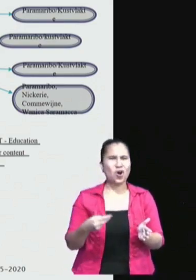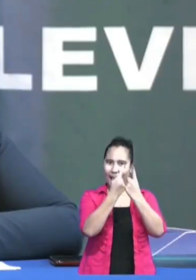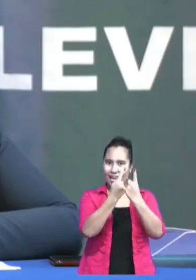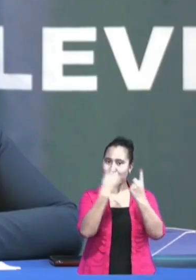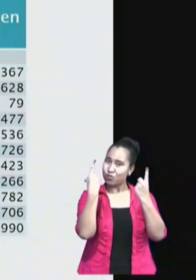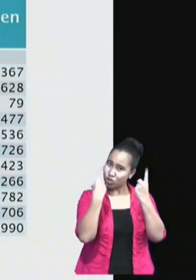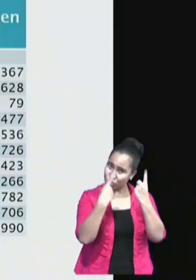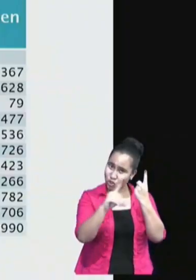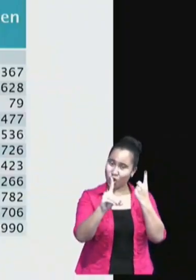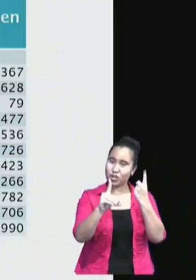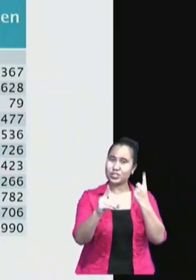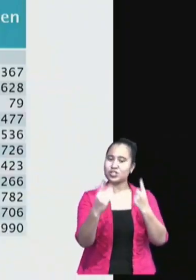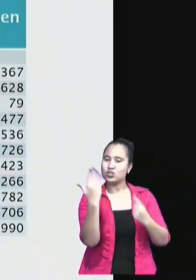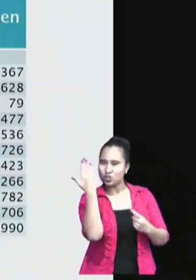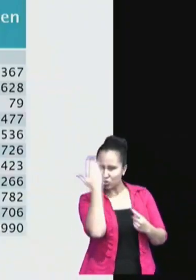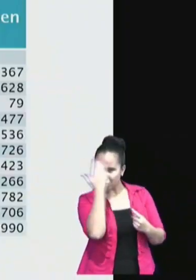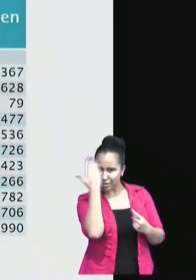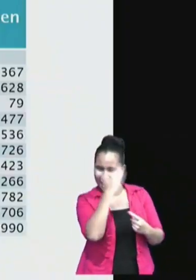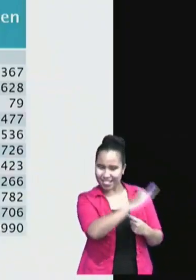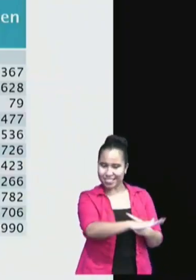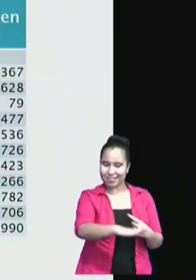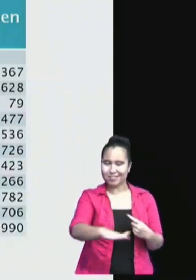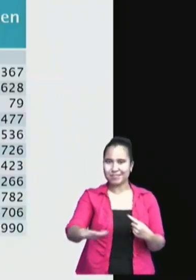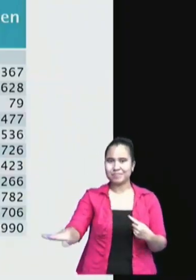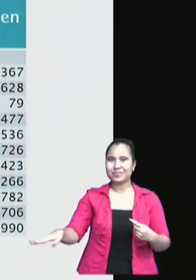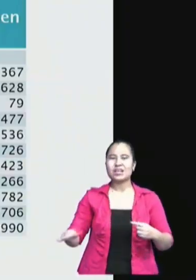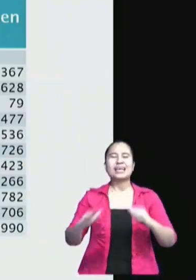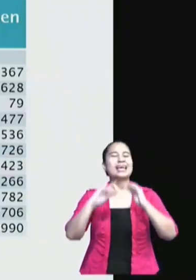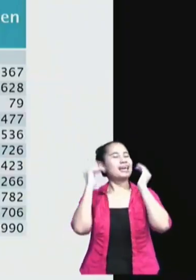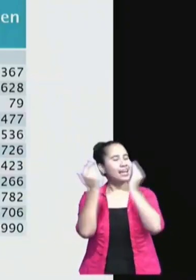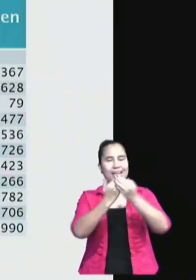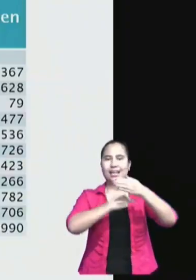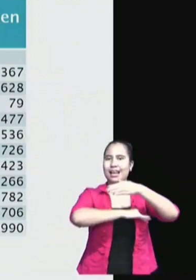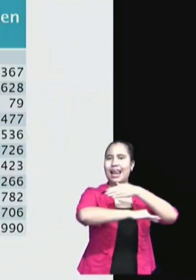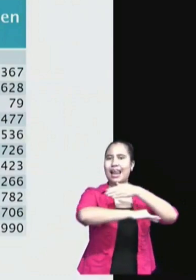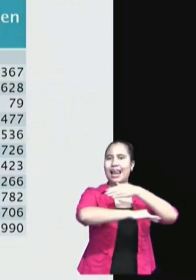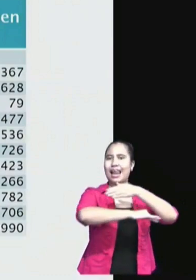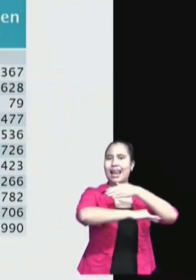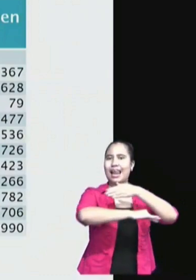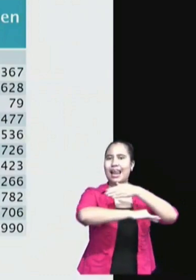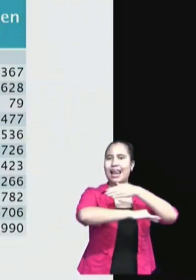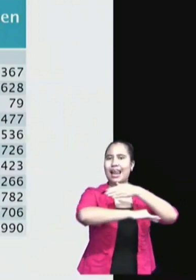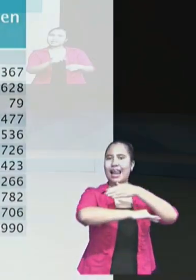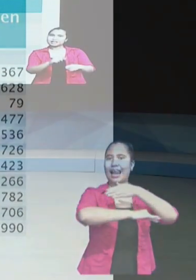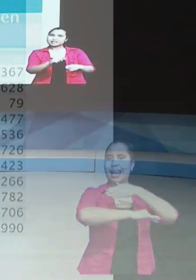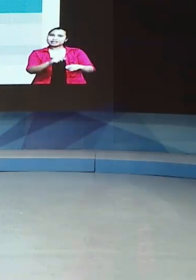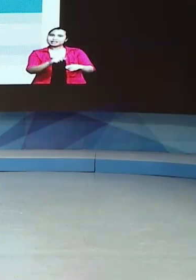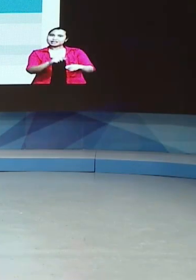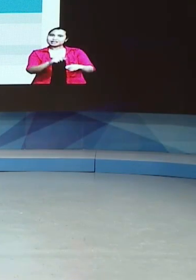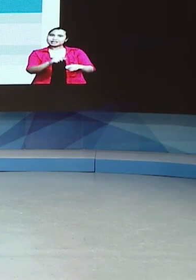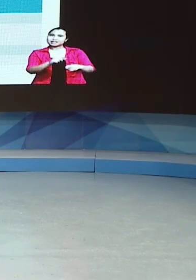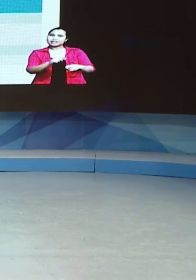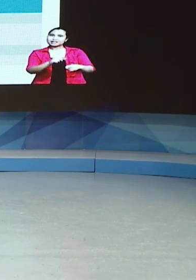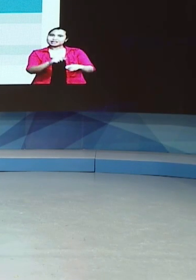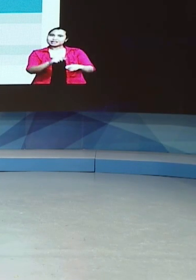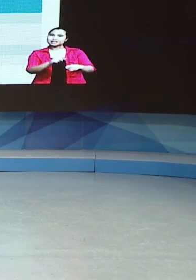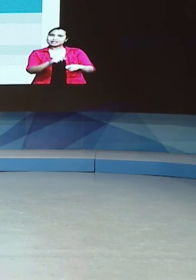over het nieuwe leerjaar worden verdeeld. Details moeten nog worden uitgewerkt, zegt de minister.